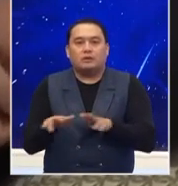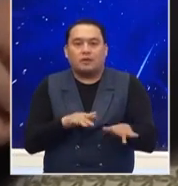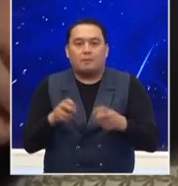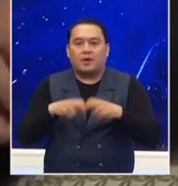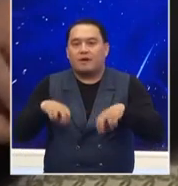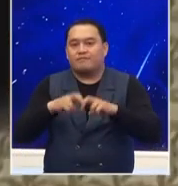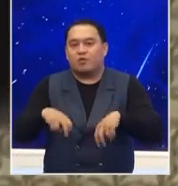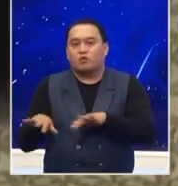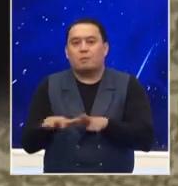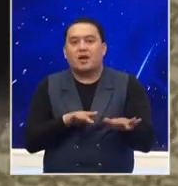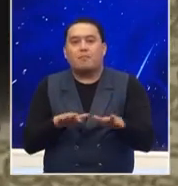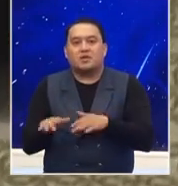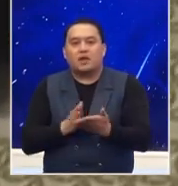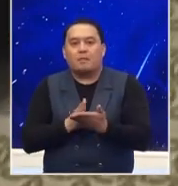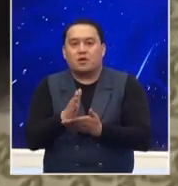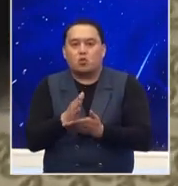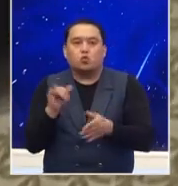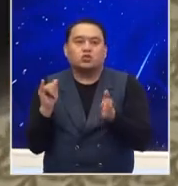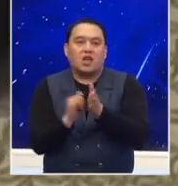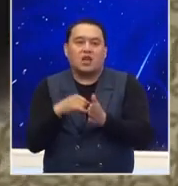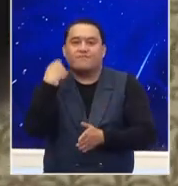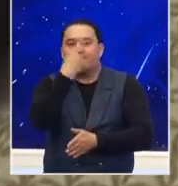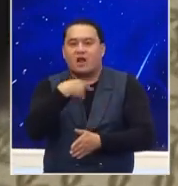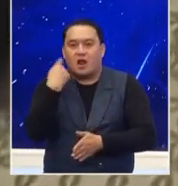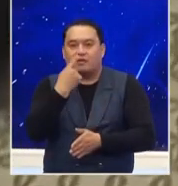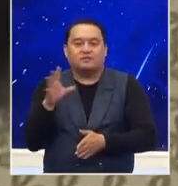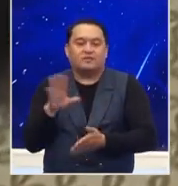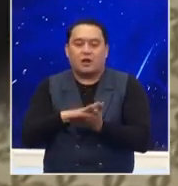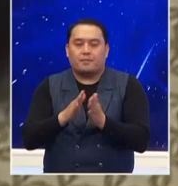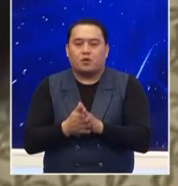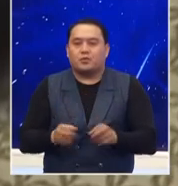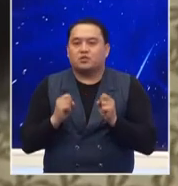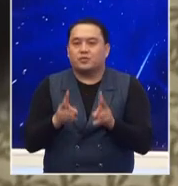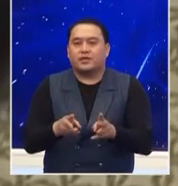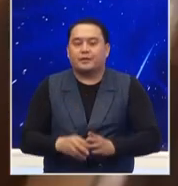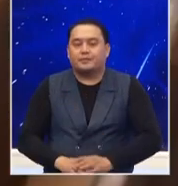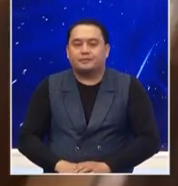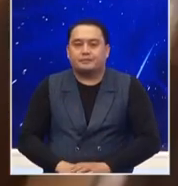проводятся следственные действия, направленные на установление всех обстоятельств преступления.